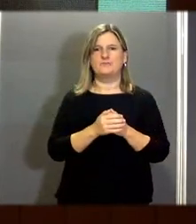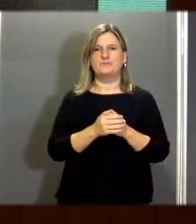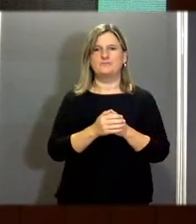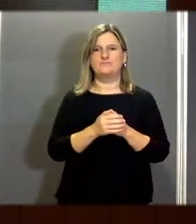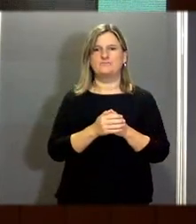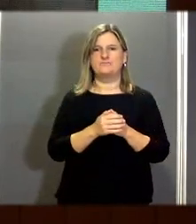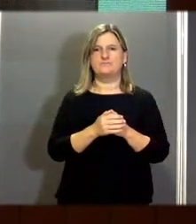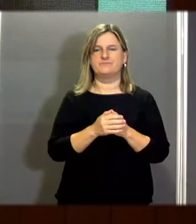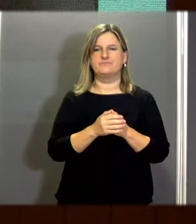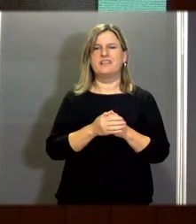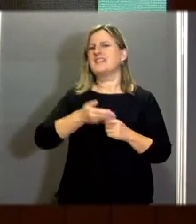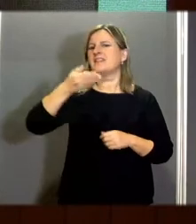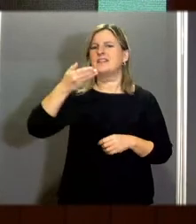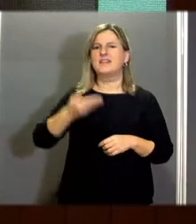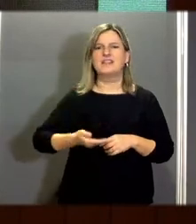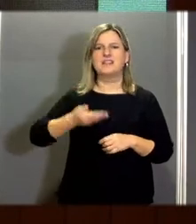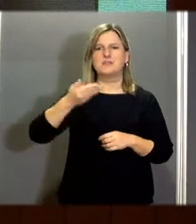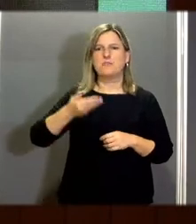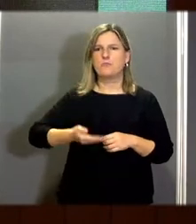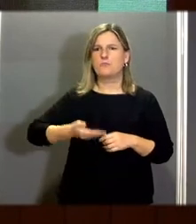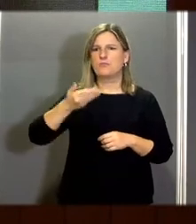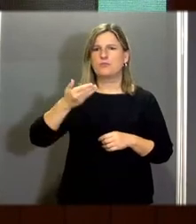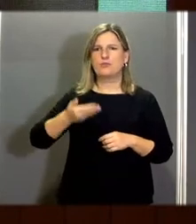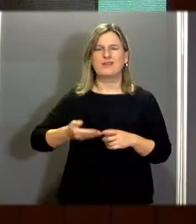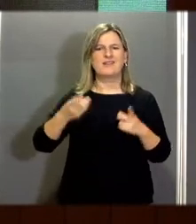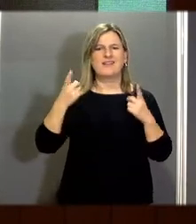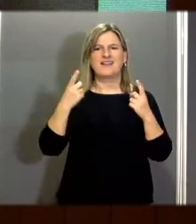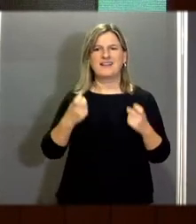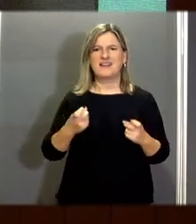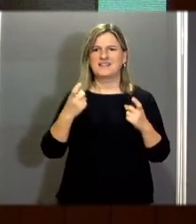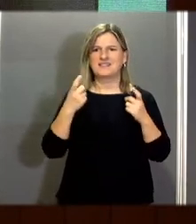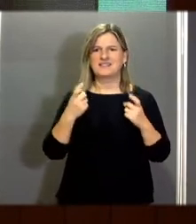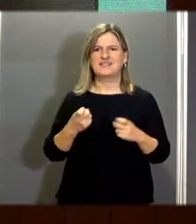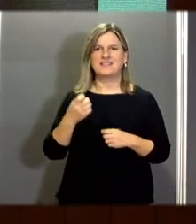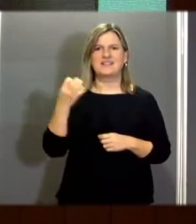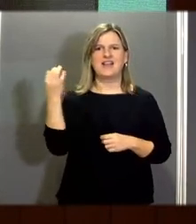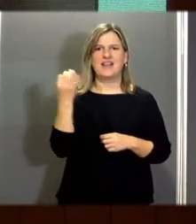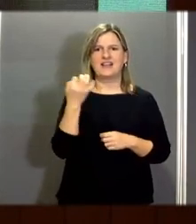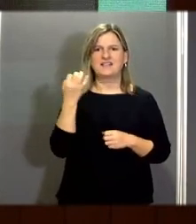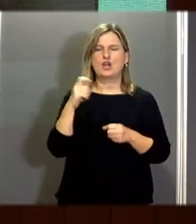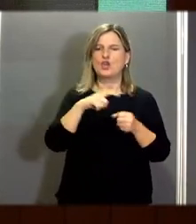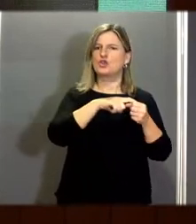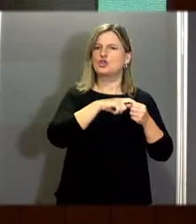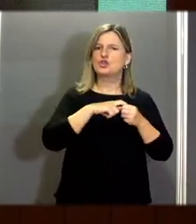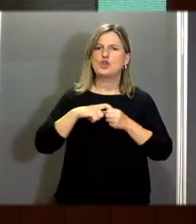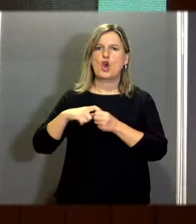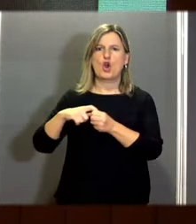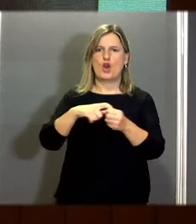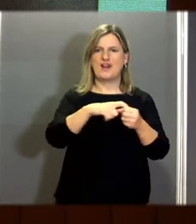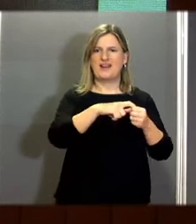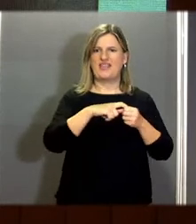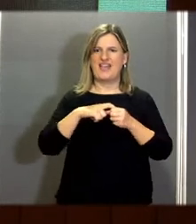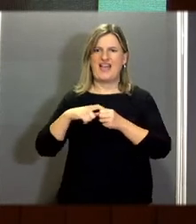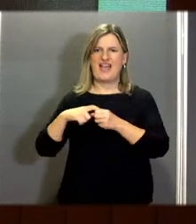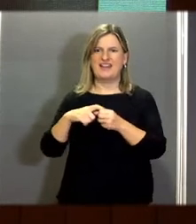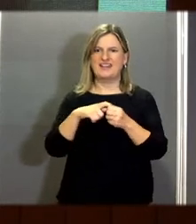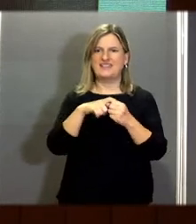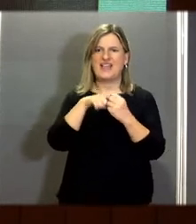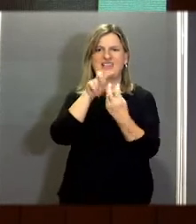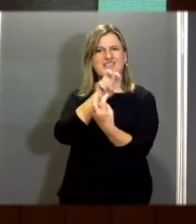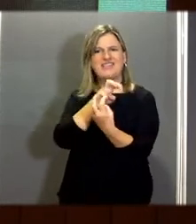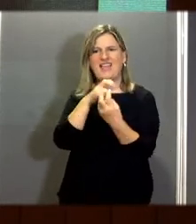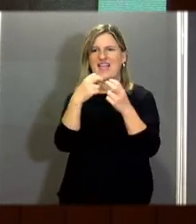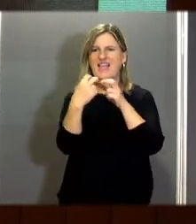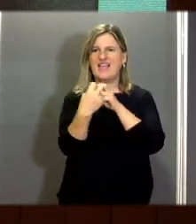és molt important i molt necessari la solidaritat i l'empatia